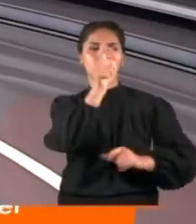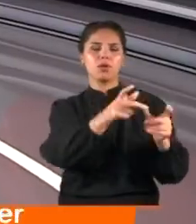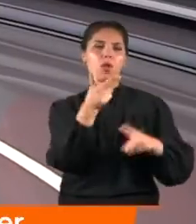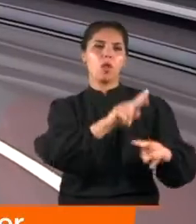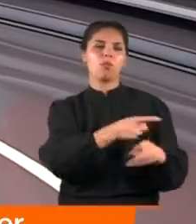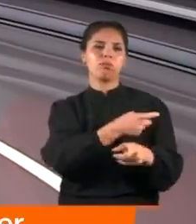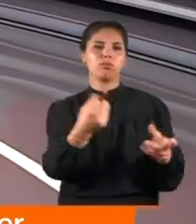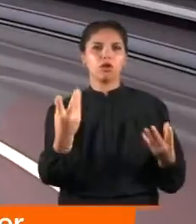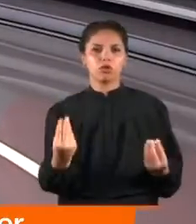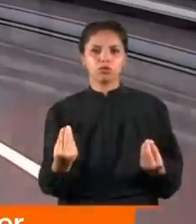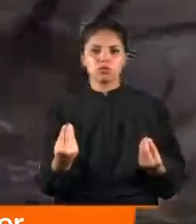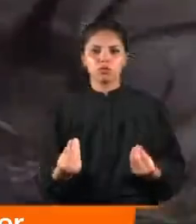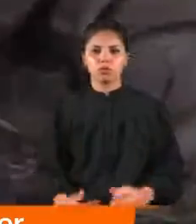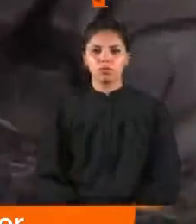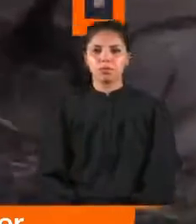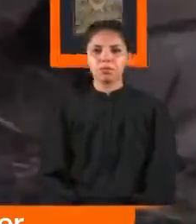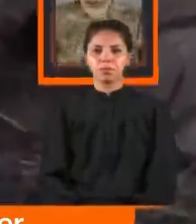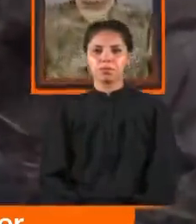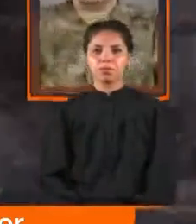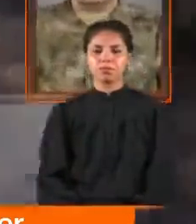terörist öldürüldü.